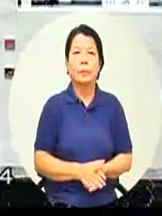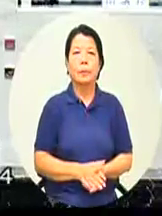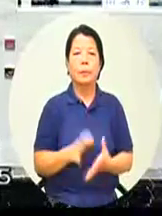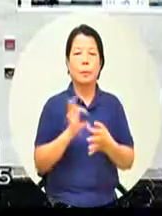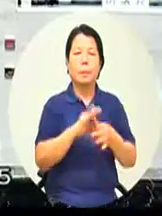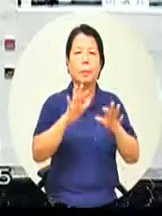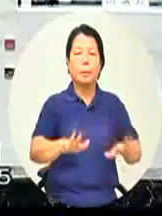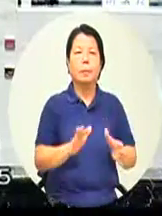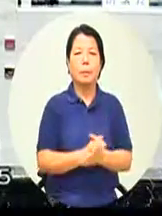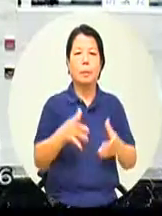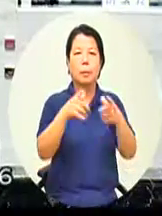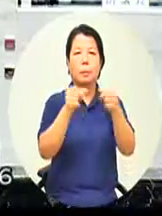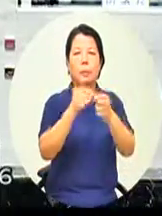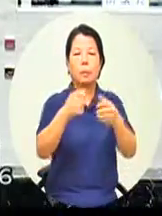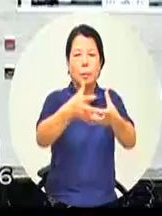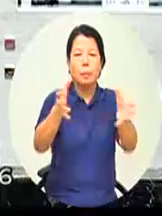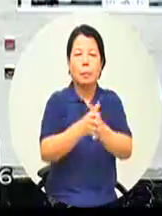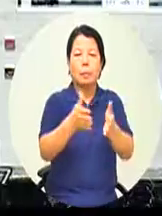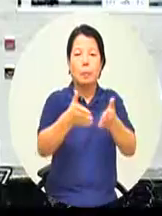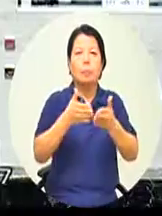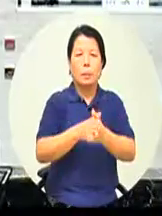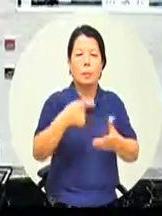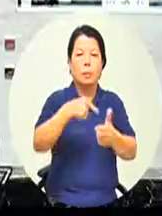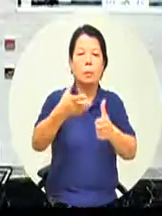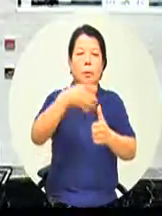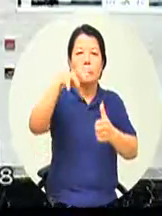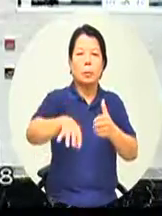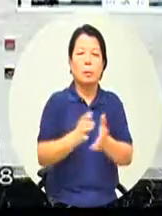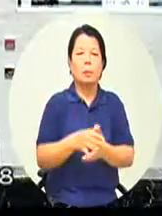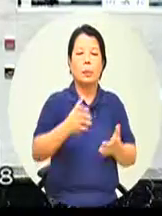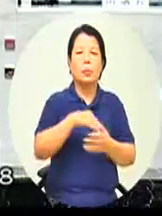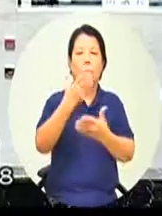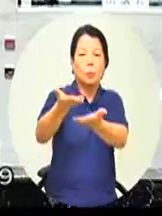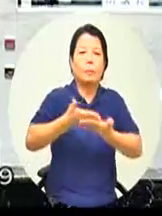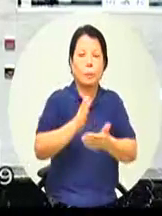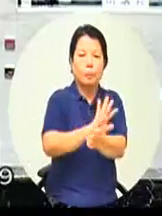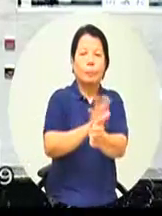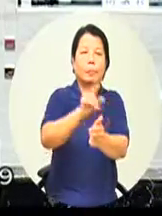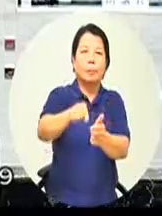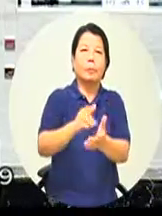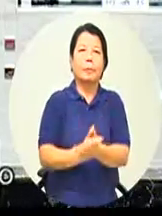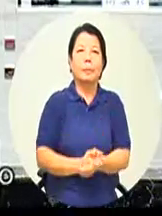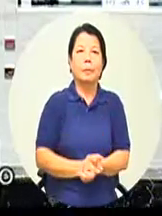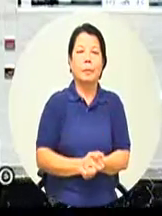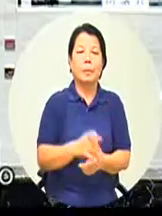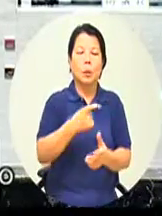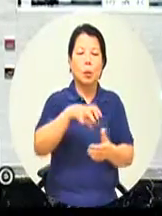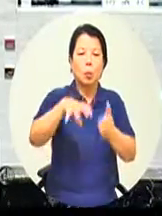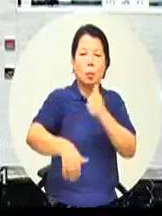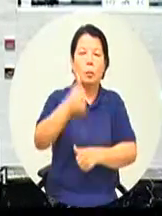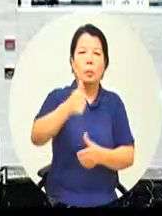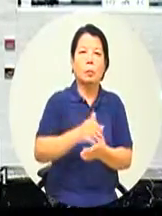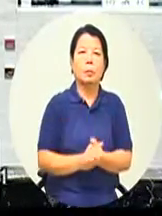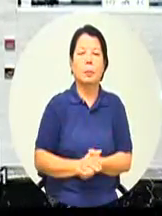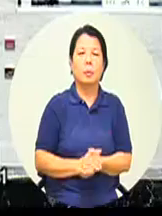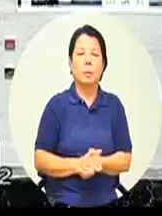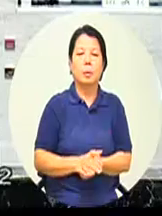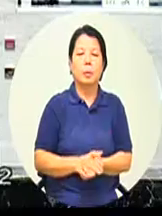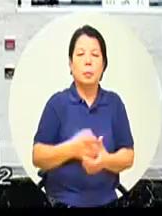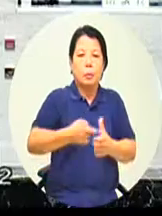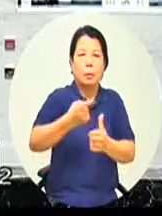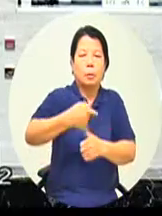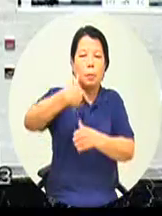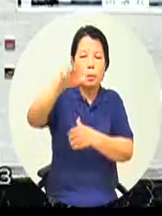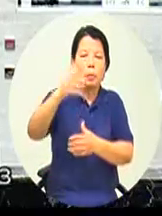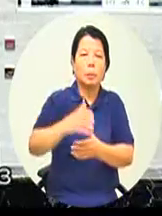我们现在有日本团体需要我们的教育局长去接待，我们是不是让我们的局长教育局长先行去